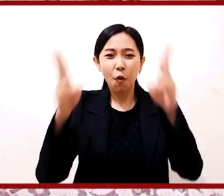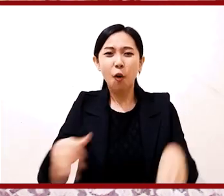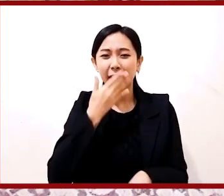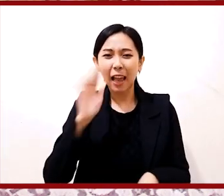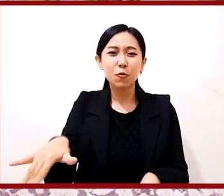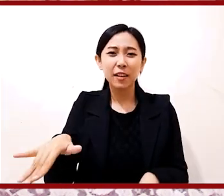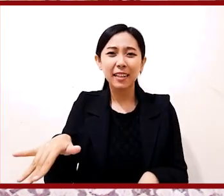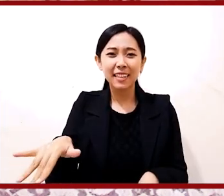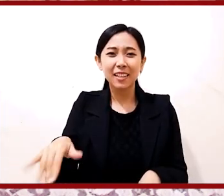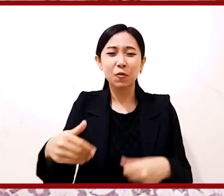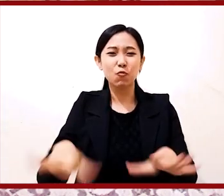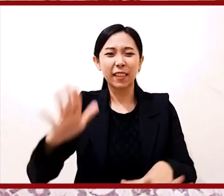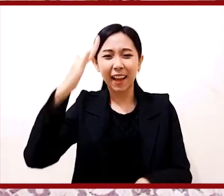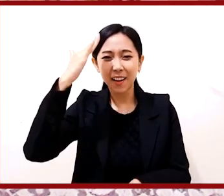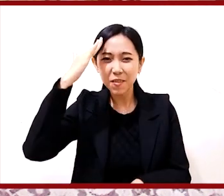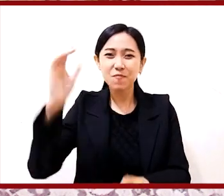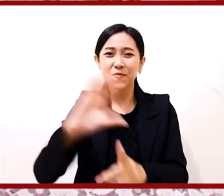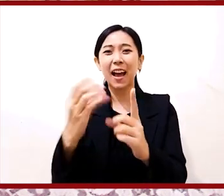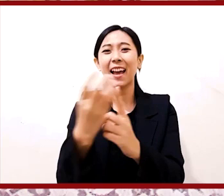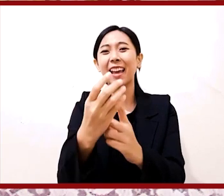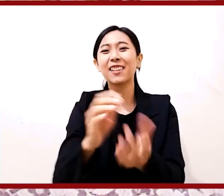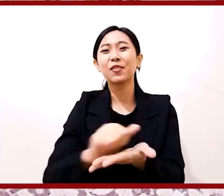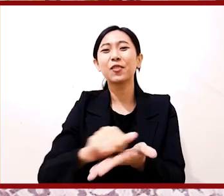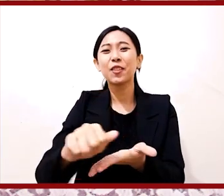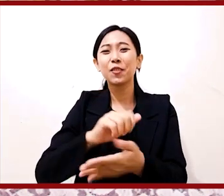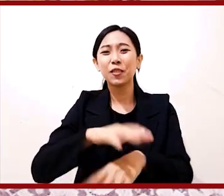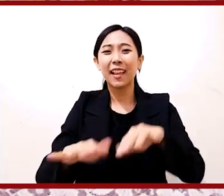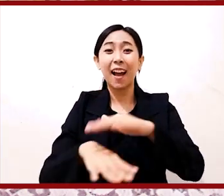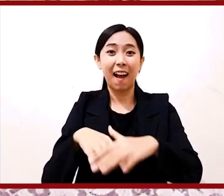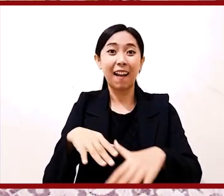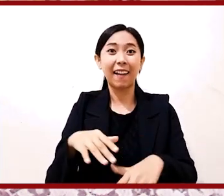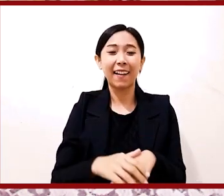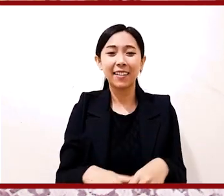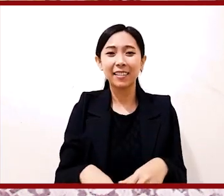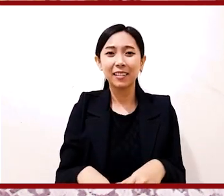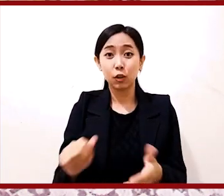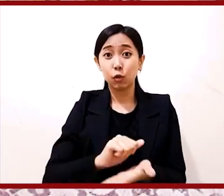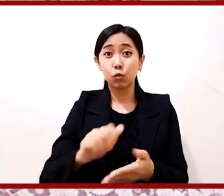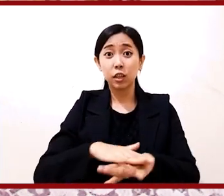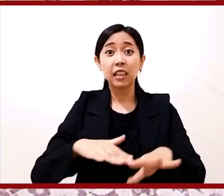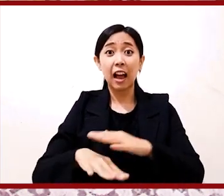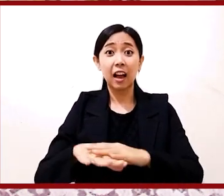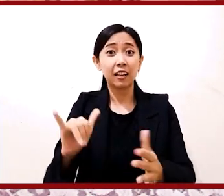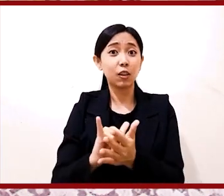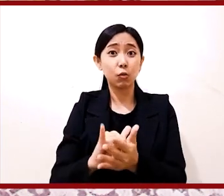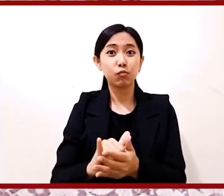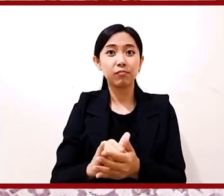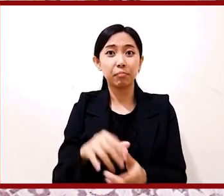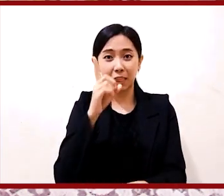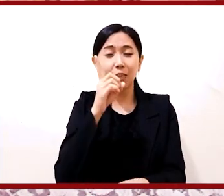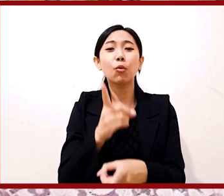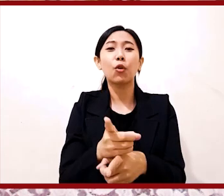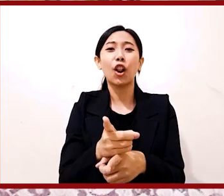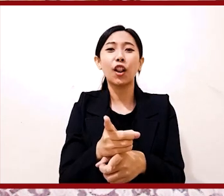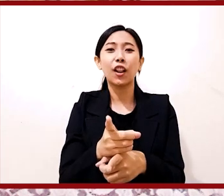orang Yahudi telah mengenal tradisi mencuci tangan. Apakah tradisi mencuci tangan ini keliru? Tentu